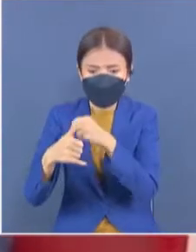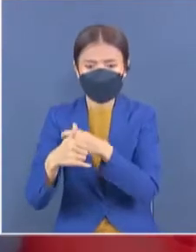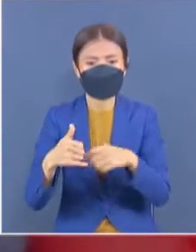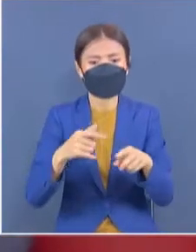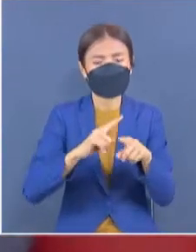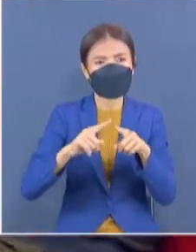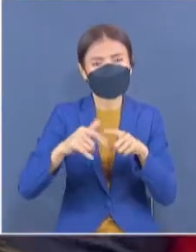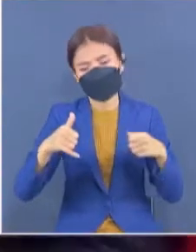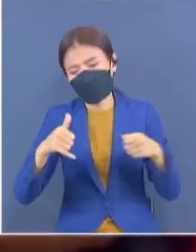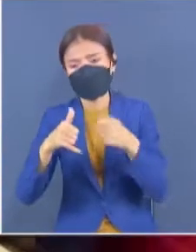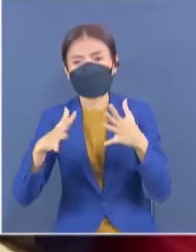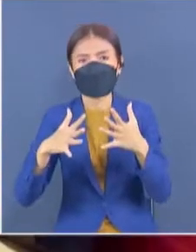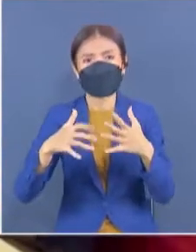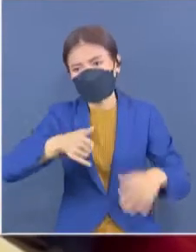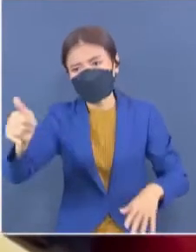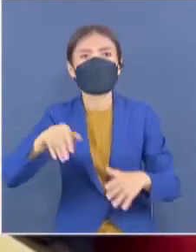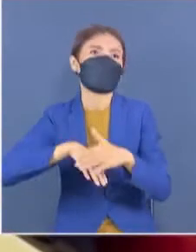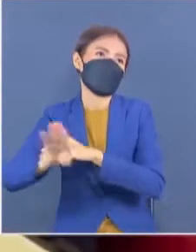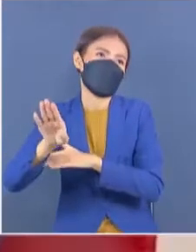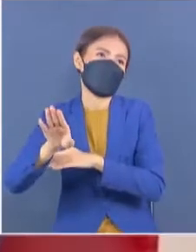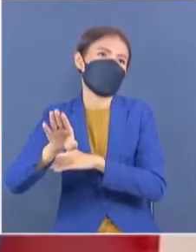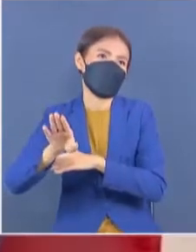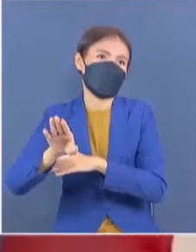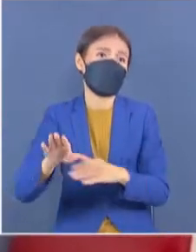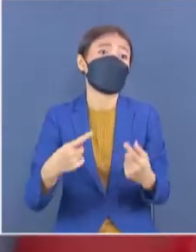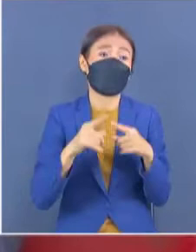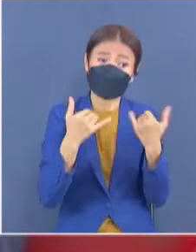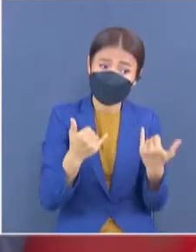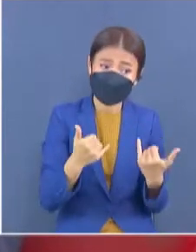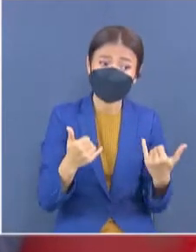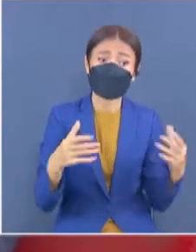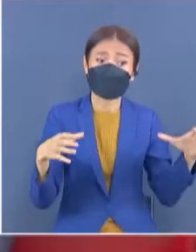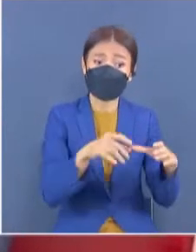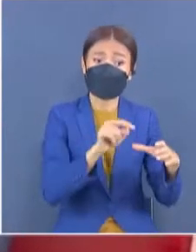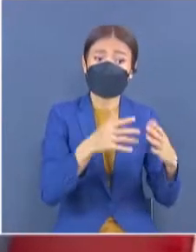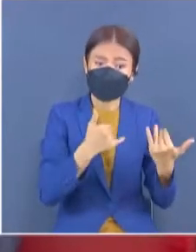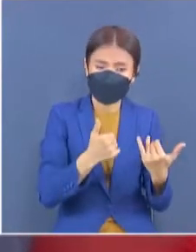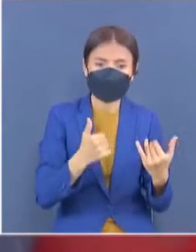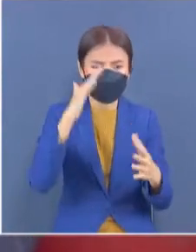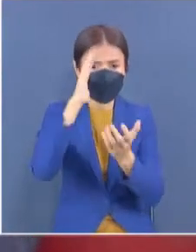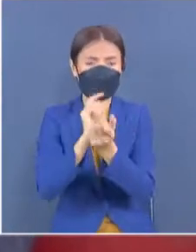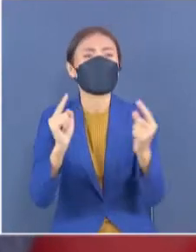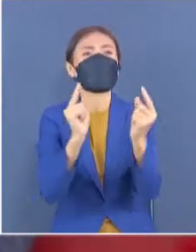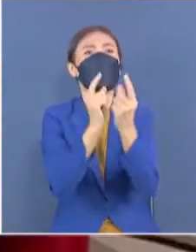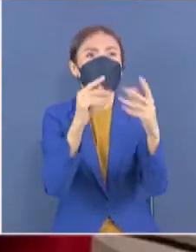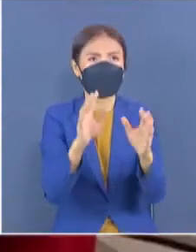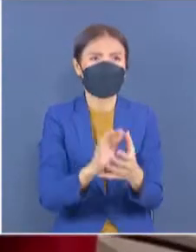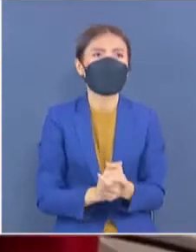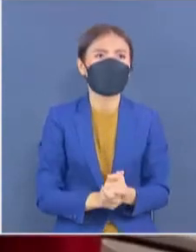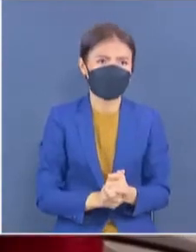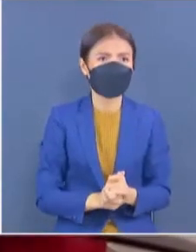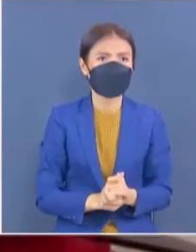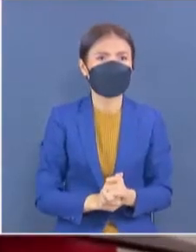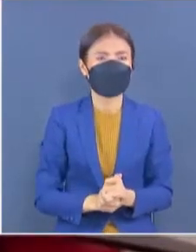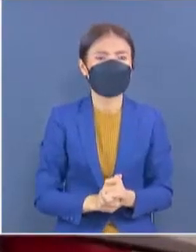ล่าสุดครับกลุ่มผู้ก่อเหตุเข้ามอบตัวแล้วนะครับ เข้ามอบตัวแล้วครับล่าสุดเมื่อวานนี้เนี่ยเป็นความเคลื่อนไหวเพิ่มเติมก็คือนายมูฮัมหมัด